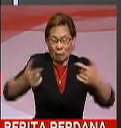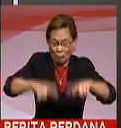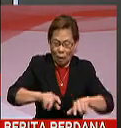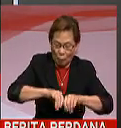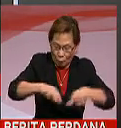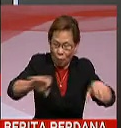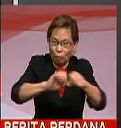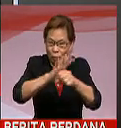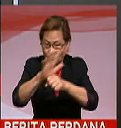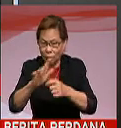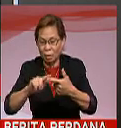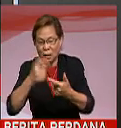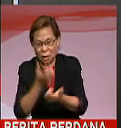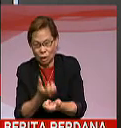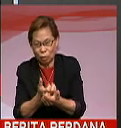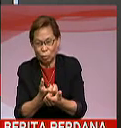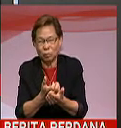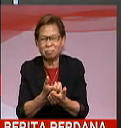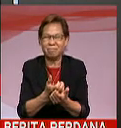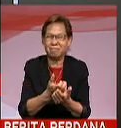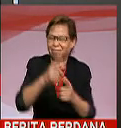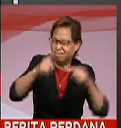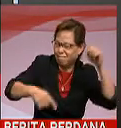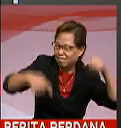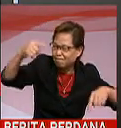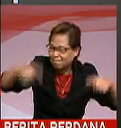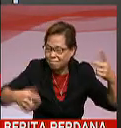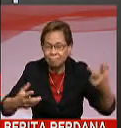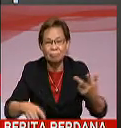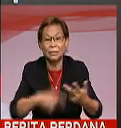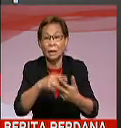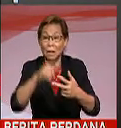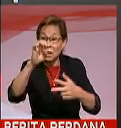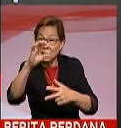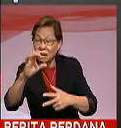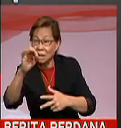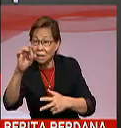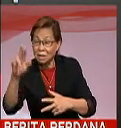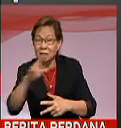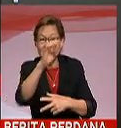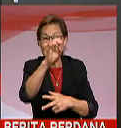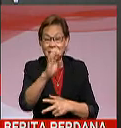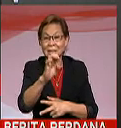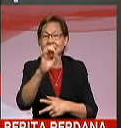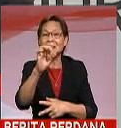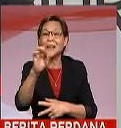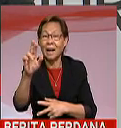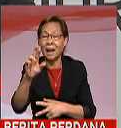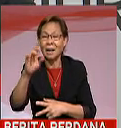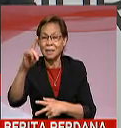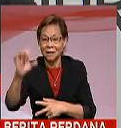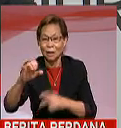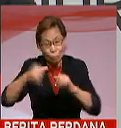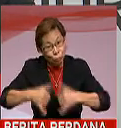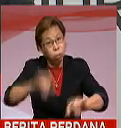COVID-19, dengan ekonomi yang begitu tidak seimbang, adakah ECRDC masih ingin mengekalkan matlamat yang sama?